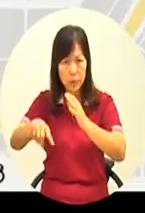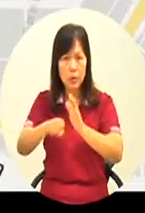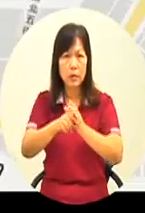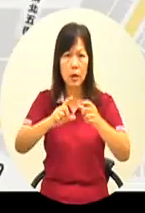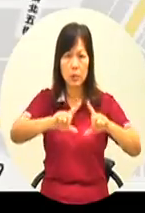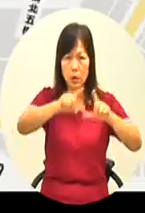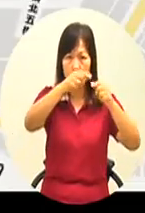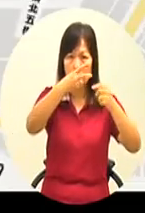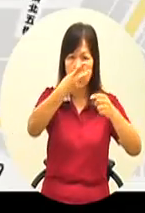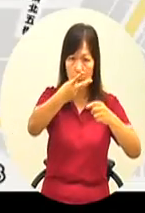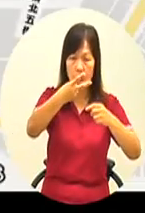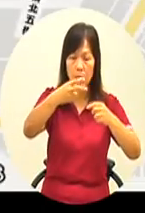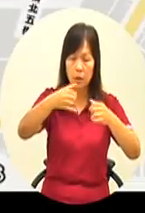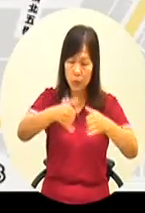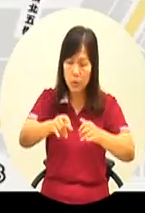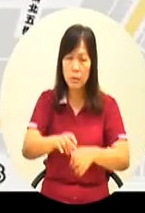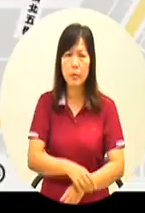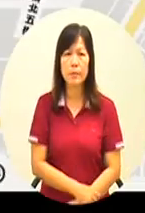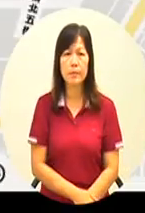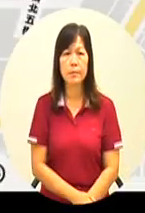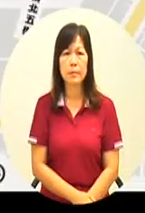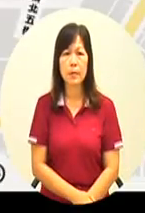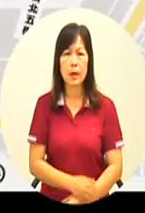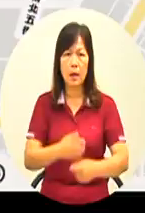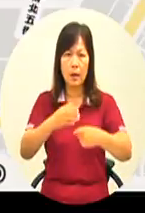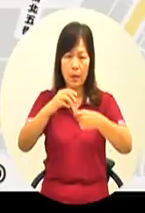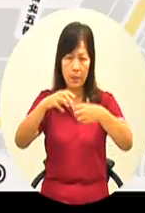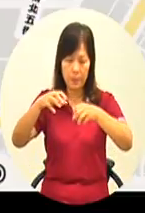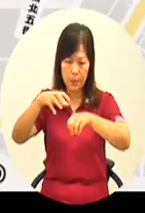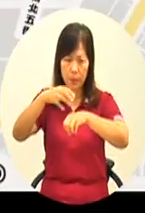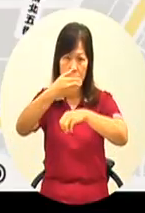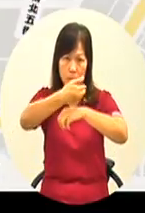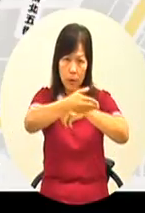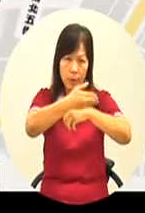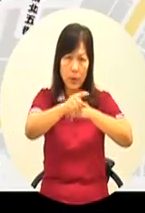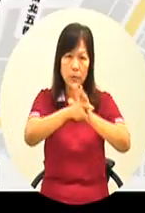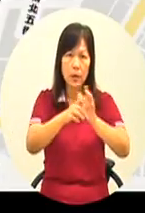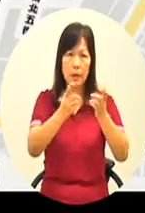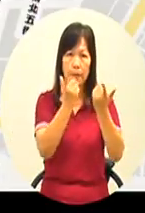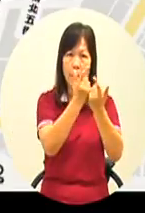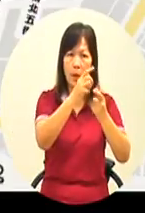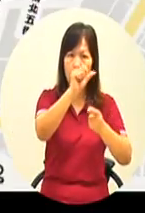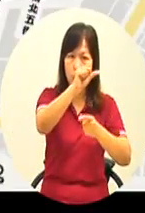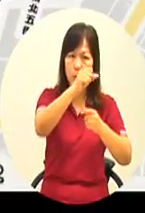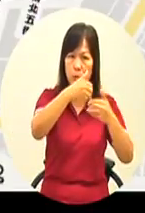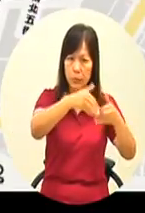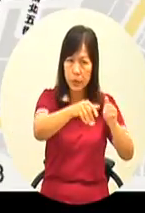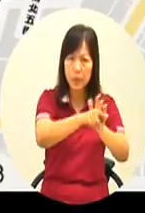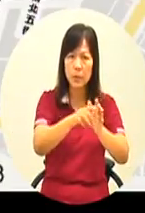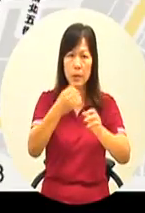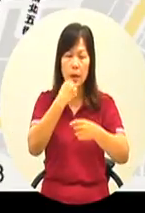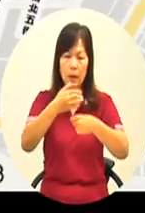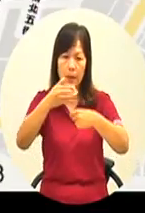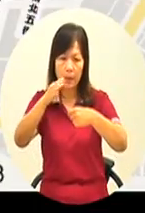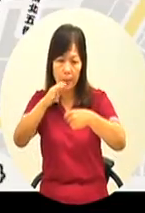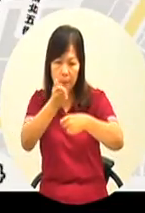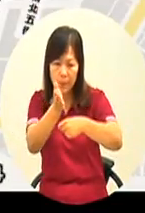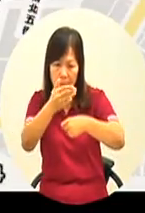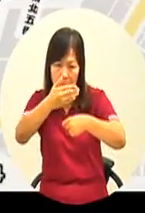路哦。再来，美术馆的北边这边是美术北五街，这边是美术北三